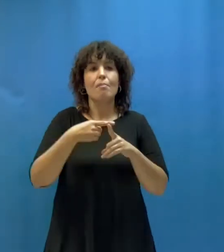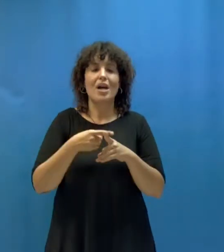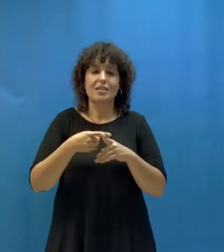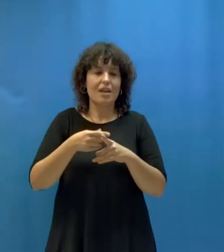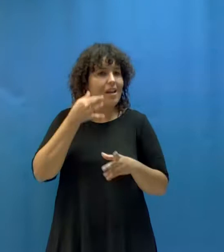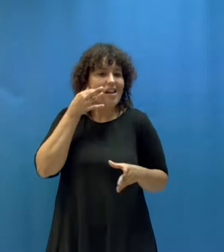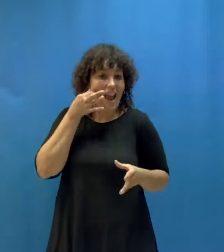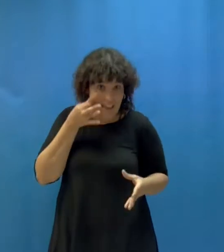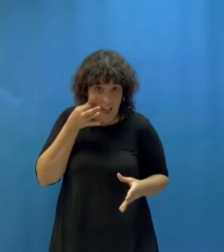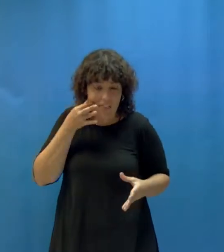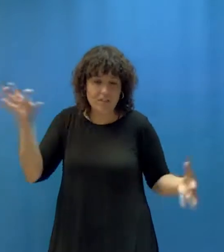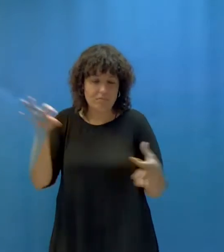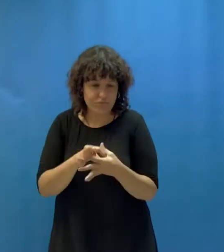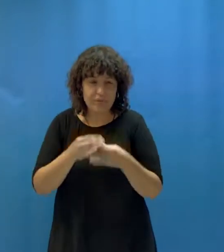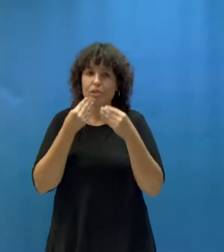actual. Moltes gràcies.